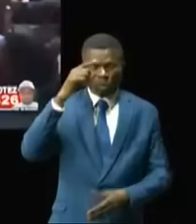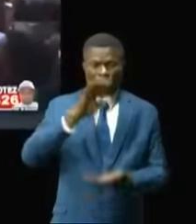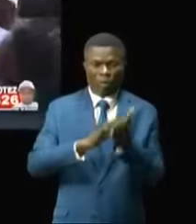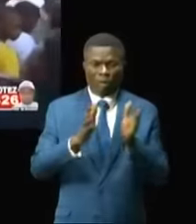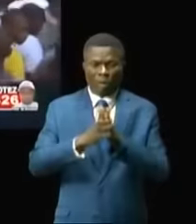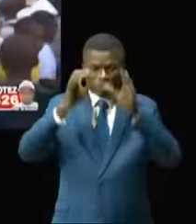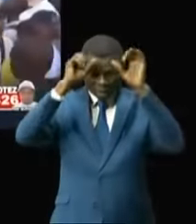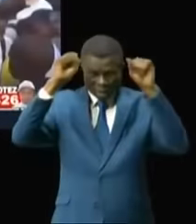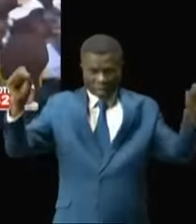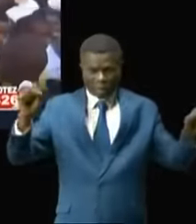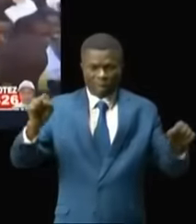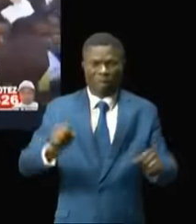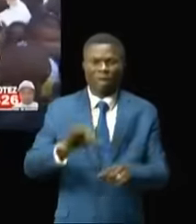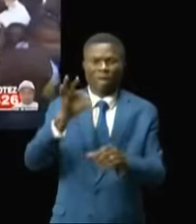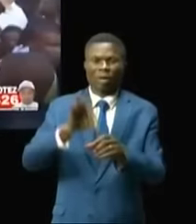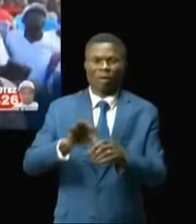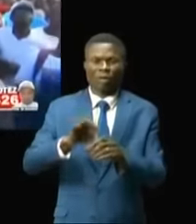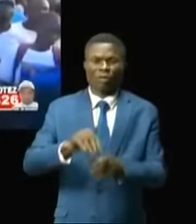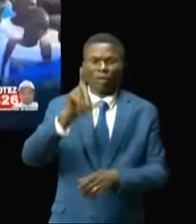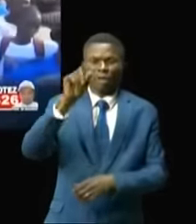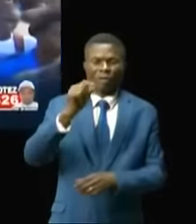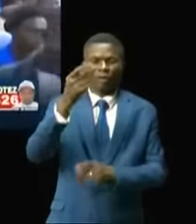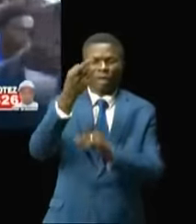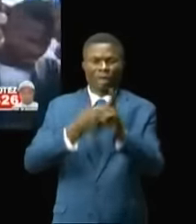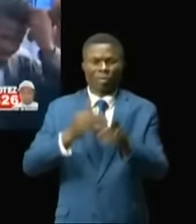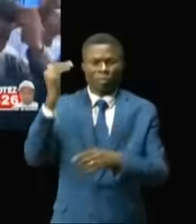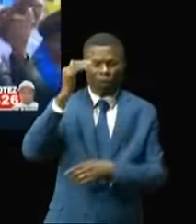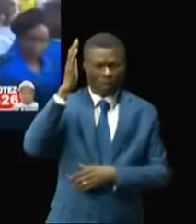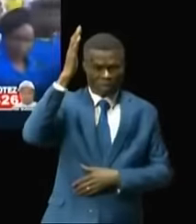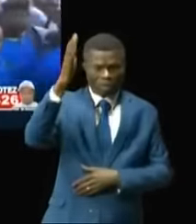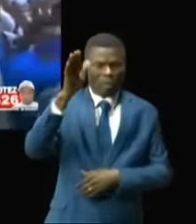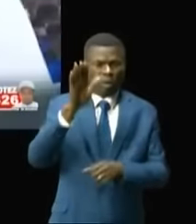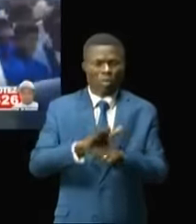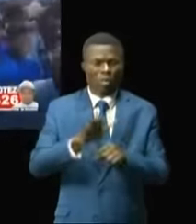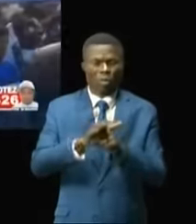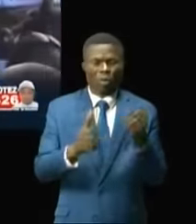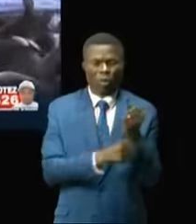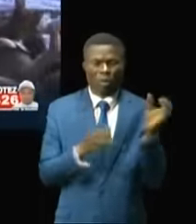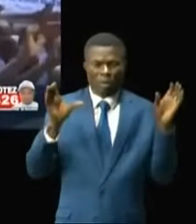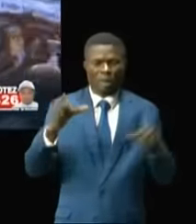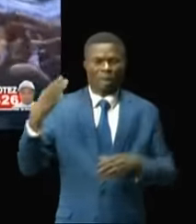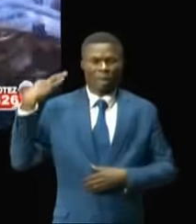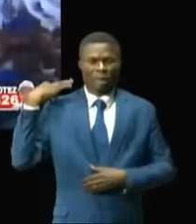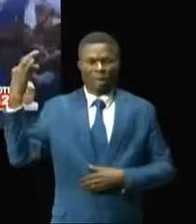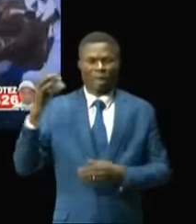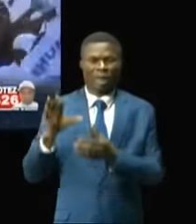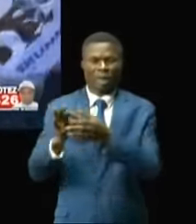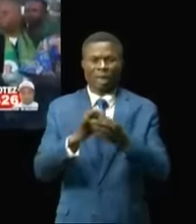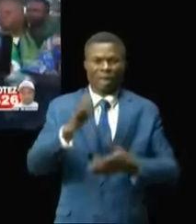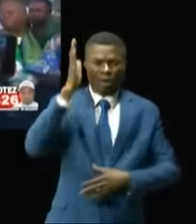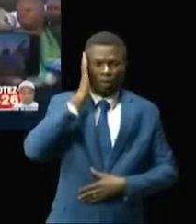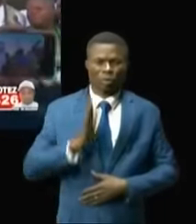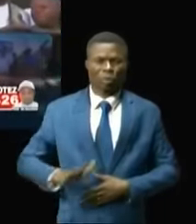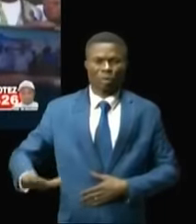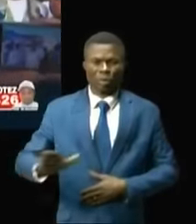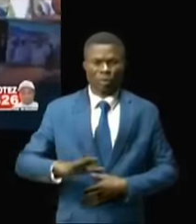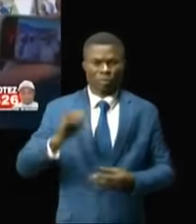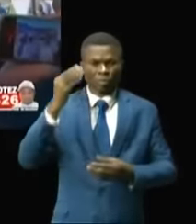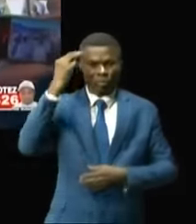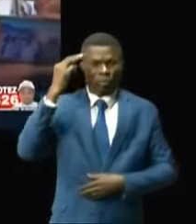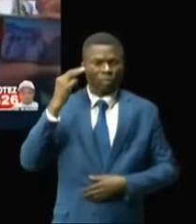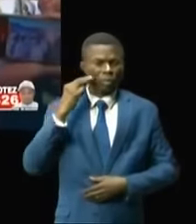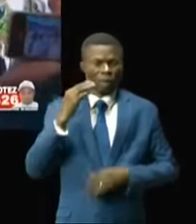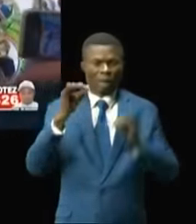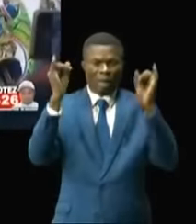20 décembre prochain et à la présentation devant une marée humaine des candidats de l'Union sacrée de la nation, le ministre